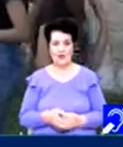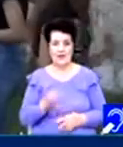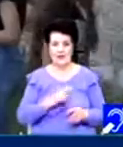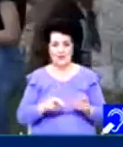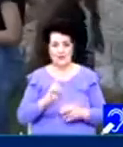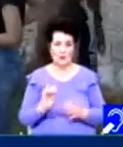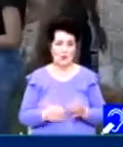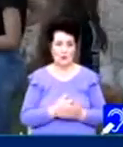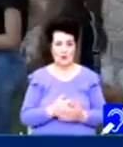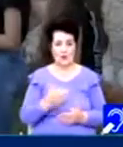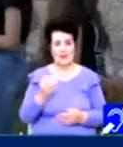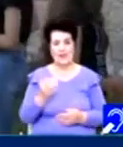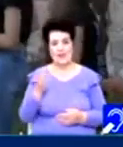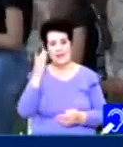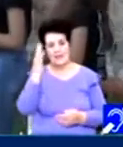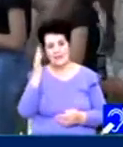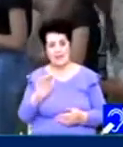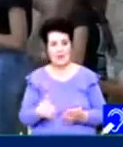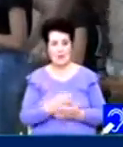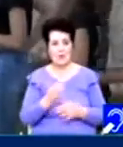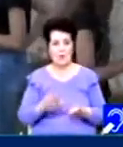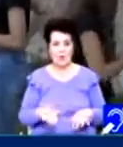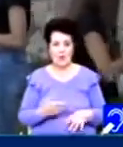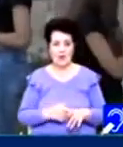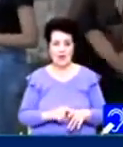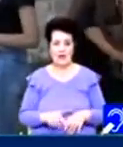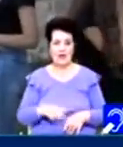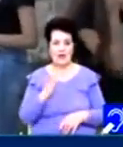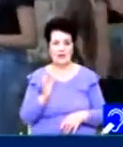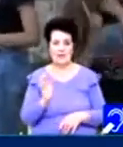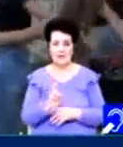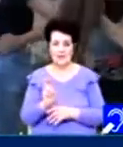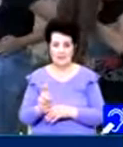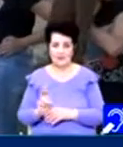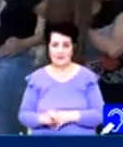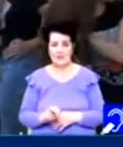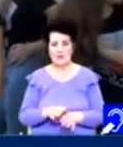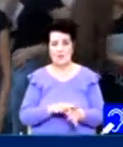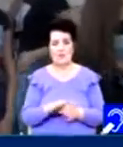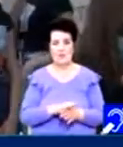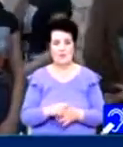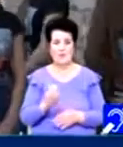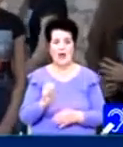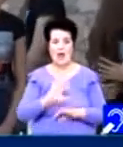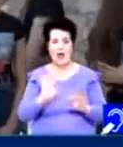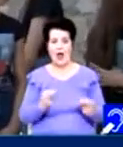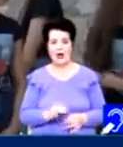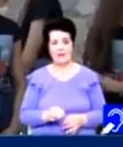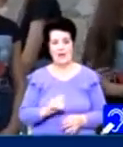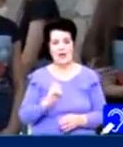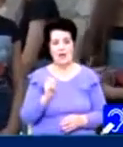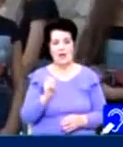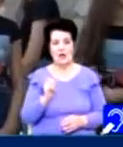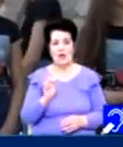noi idei pentru noi lucrări, noi locuri a care am putea să le vizităm și să promovăm arta corală, ca lumea să înțeleagă